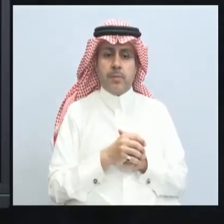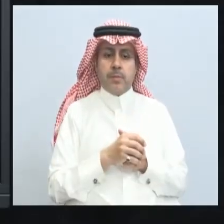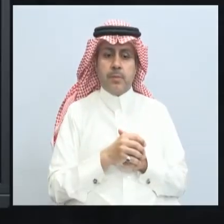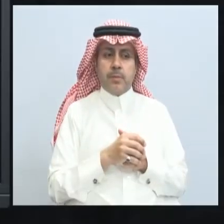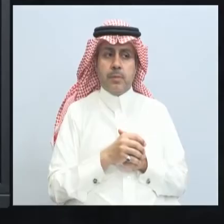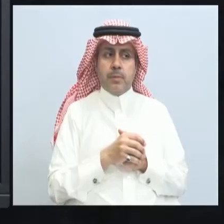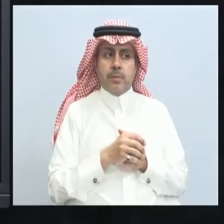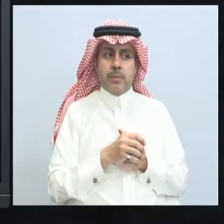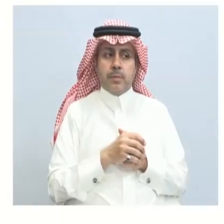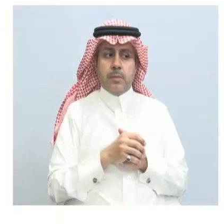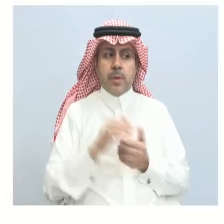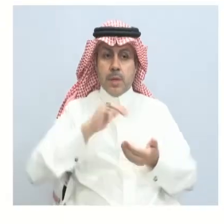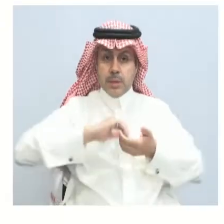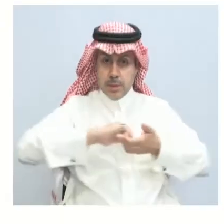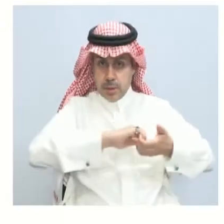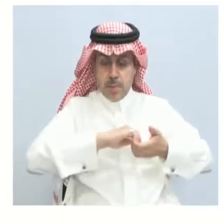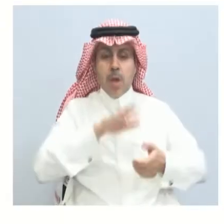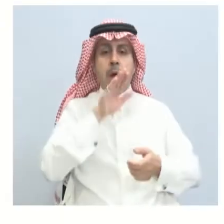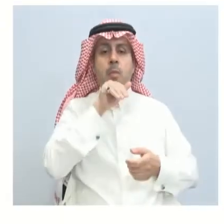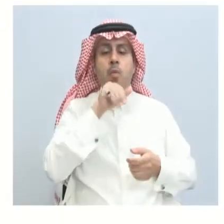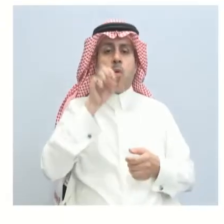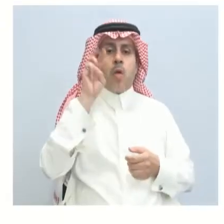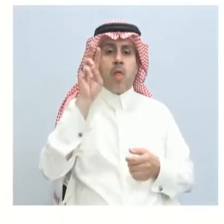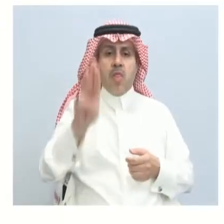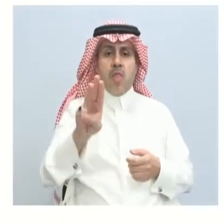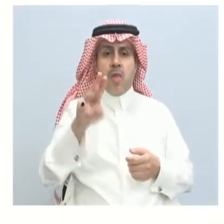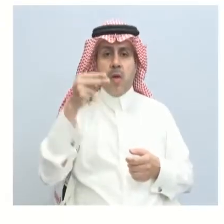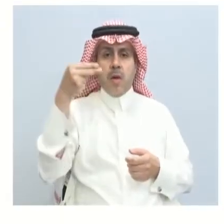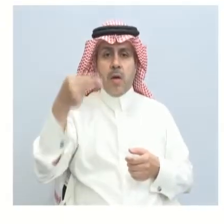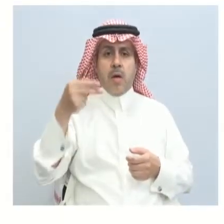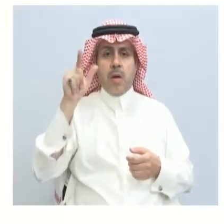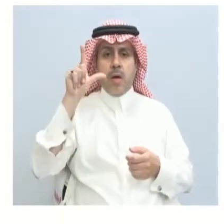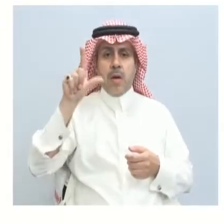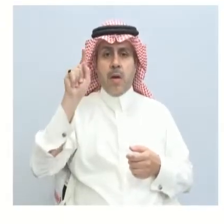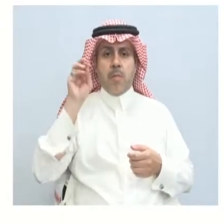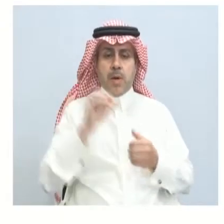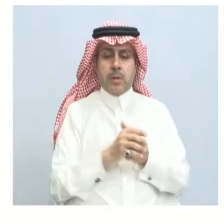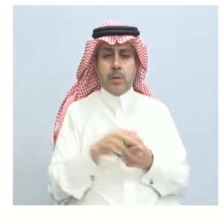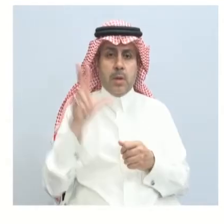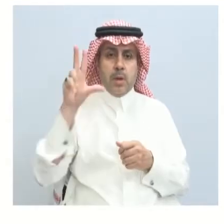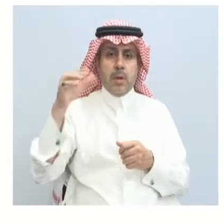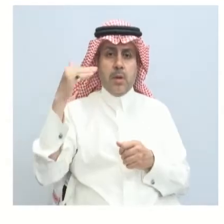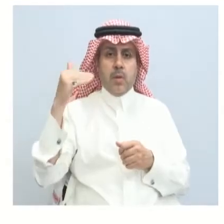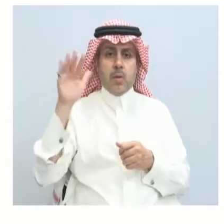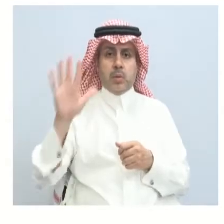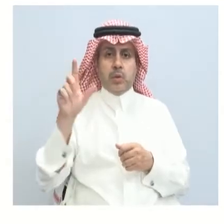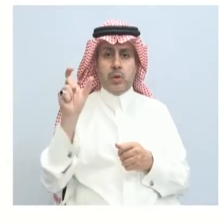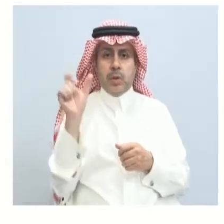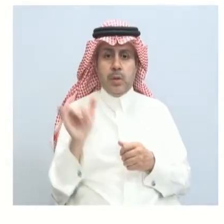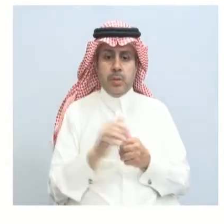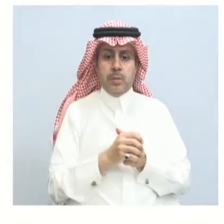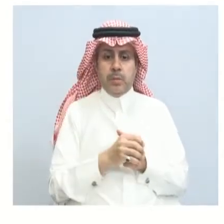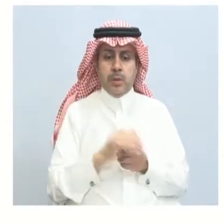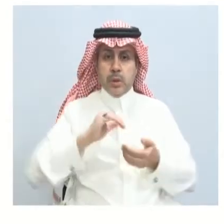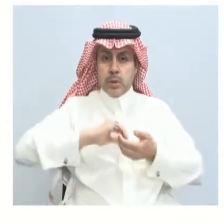المعلومه الصحابي ابو ثعلبه الخ خشني احسنتم نقول